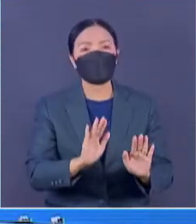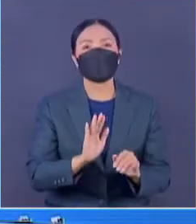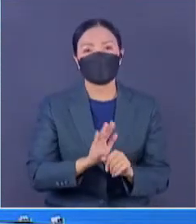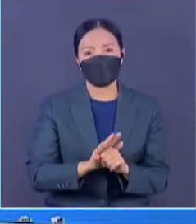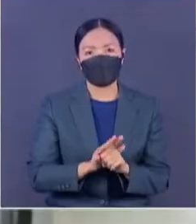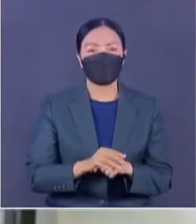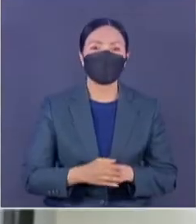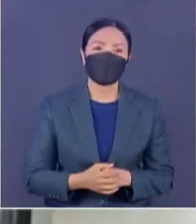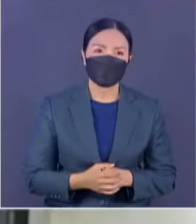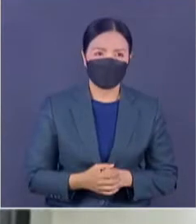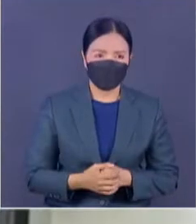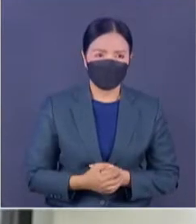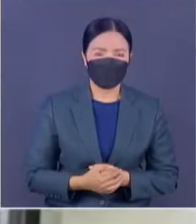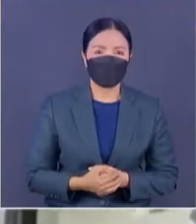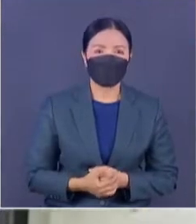ค่ะ